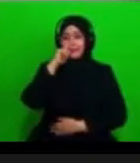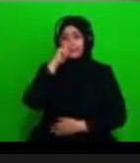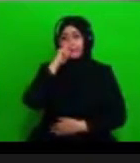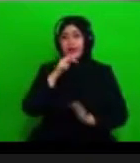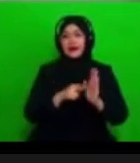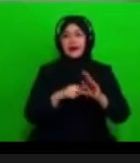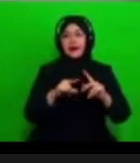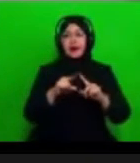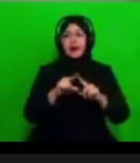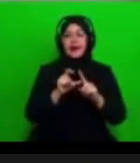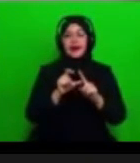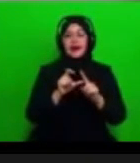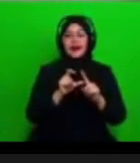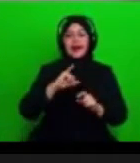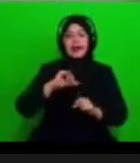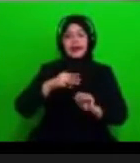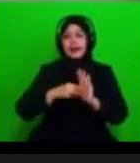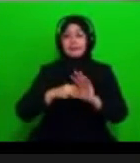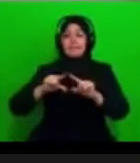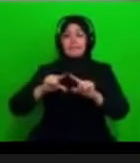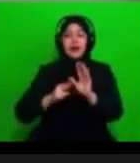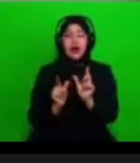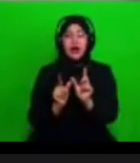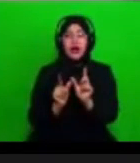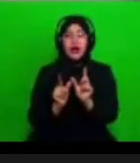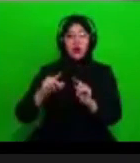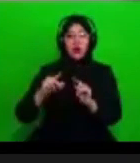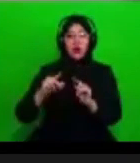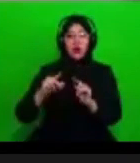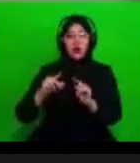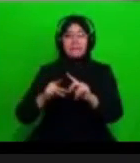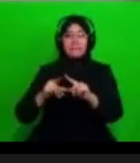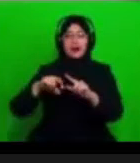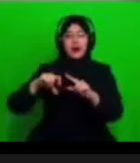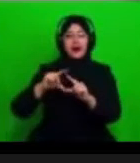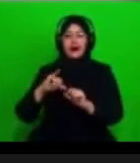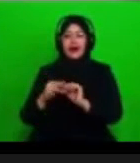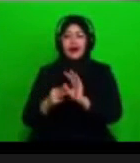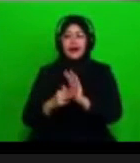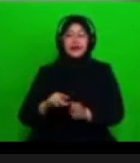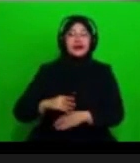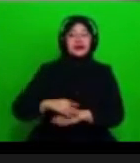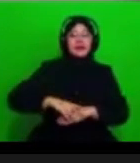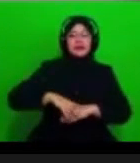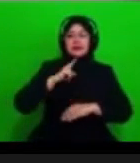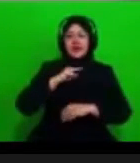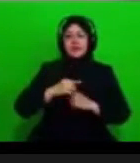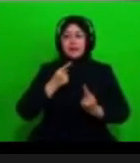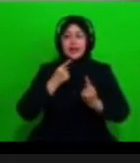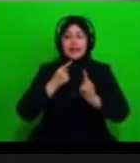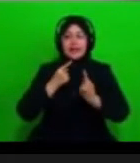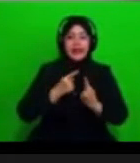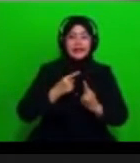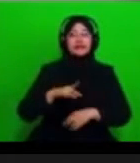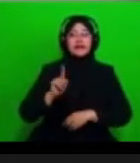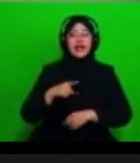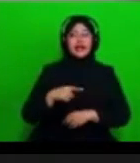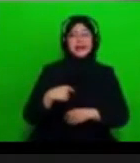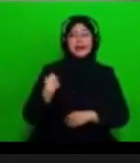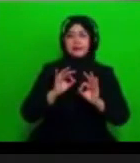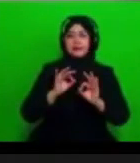Bapak Nadima Anwar Makarim. Yang kami hormati Penasihat Dharma Wanita Persatuan